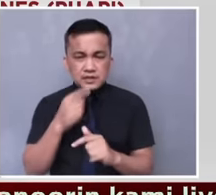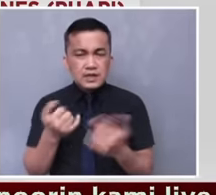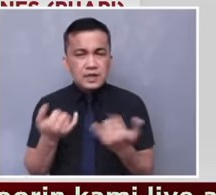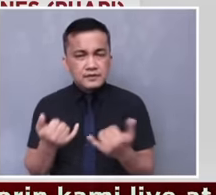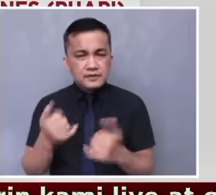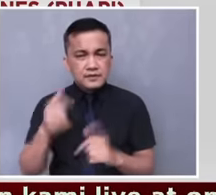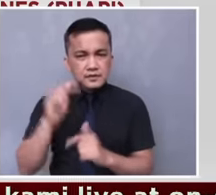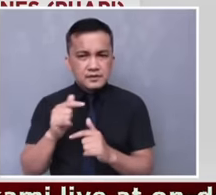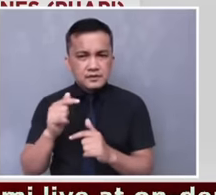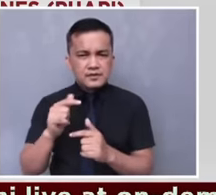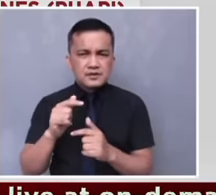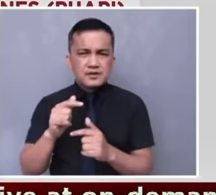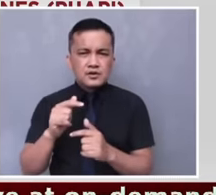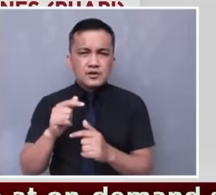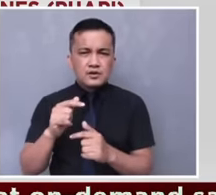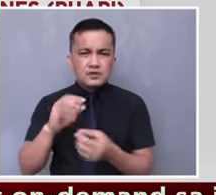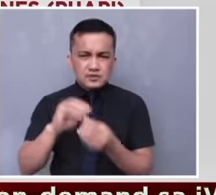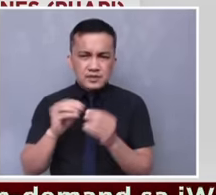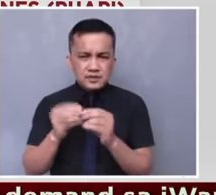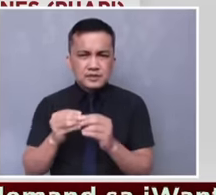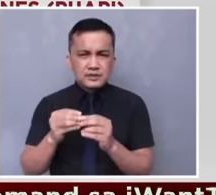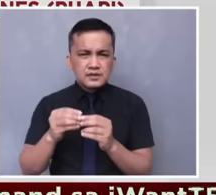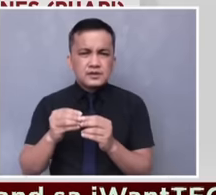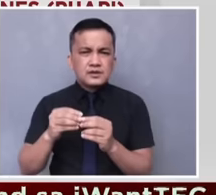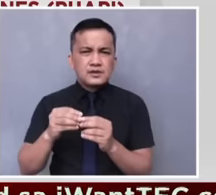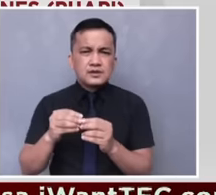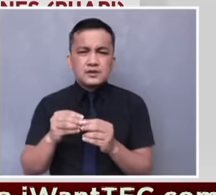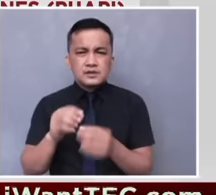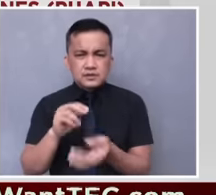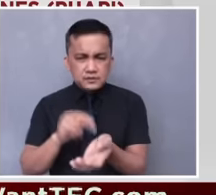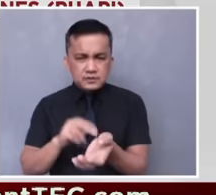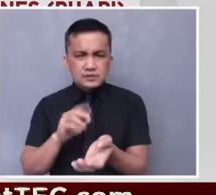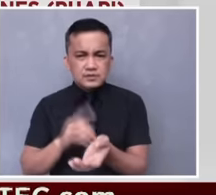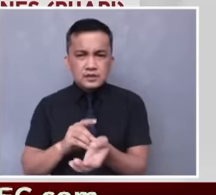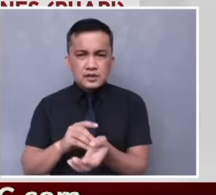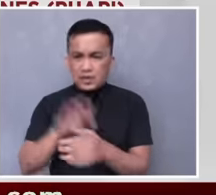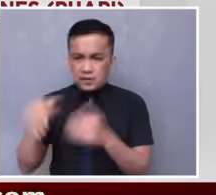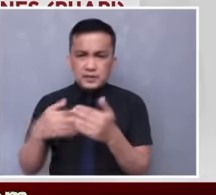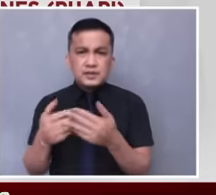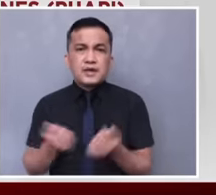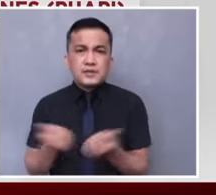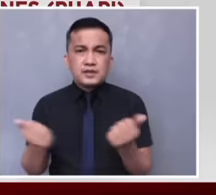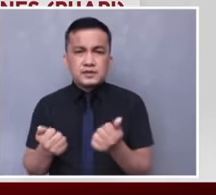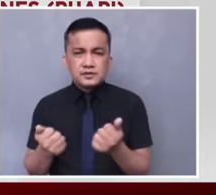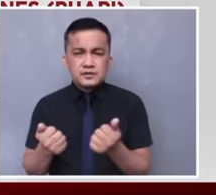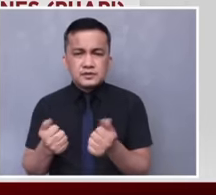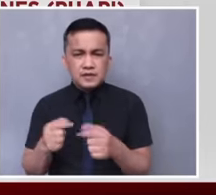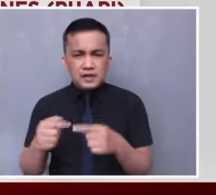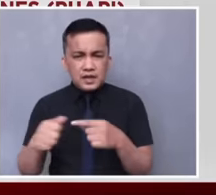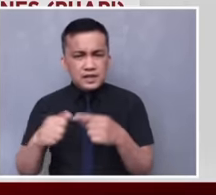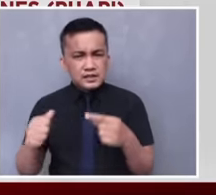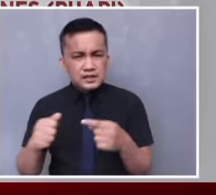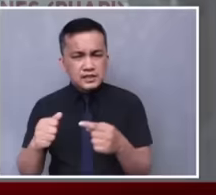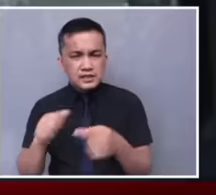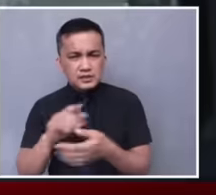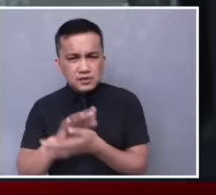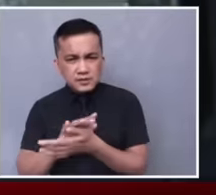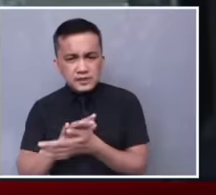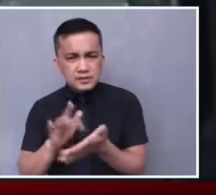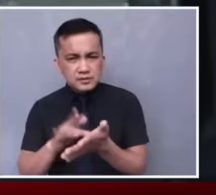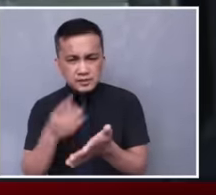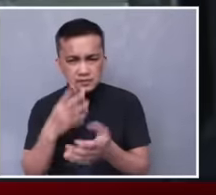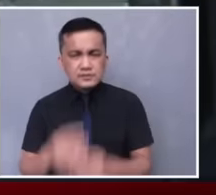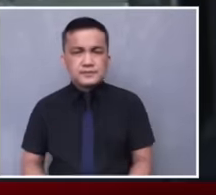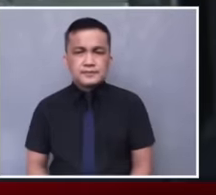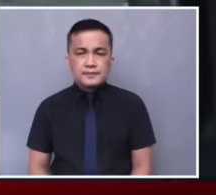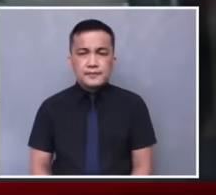number of healthcare. Everything is available, even yung mga anti-COVID na medications. Bukod